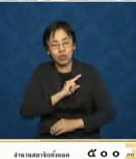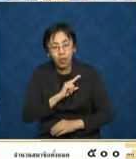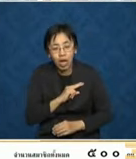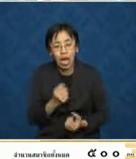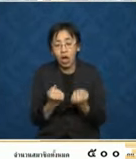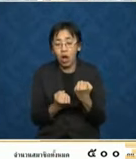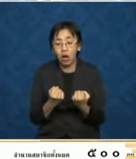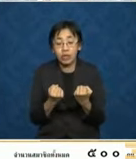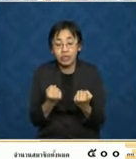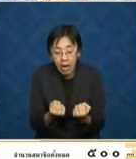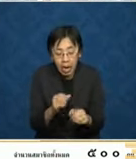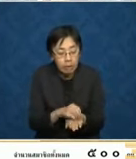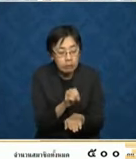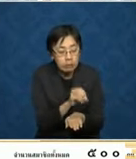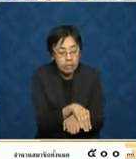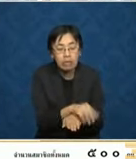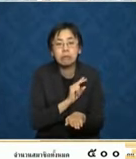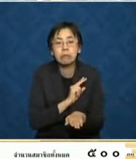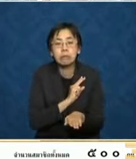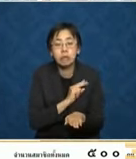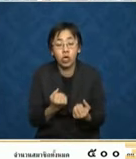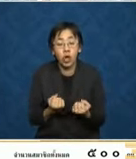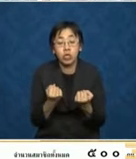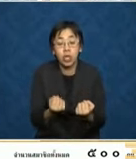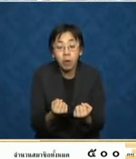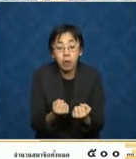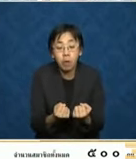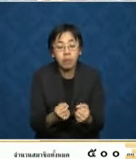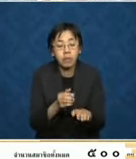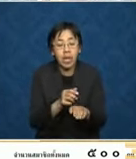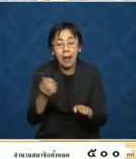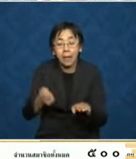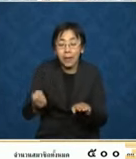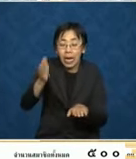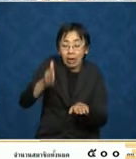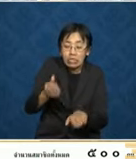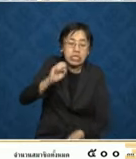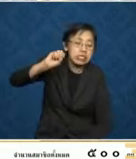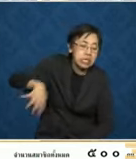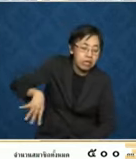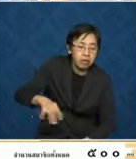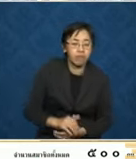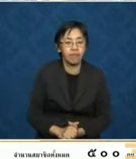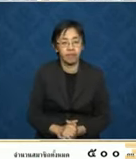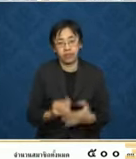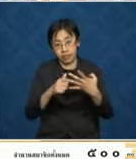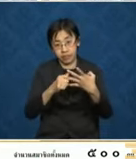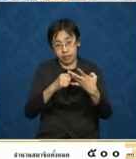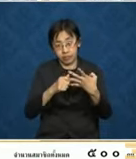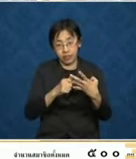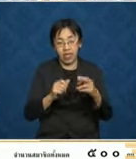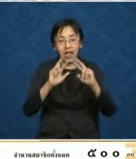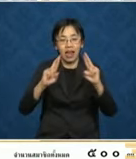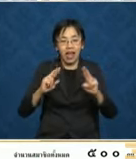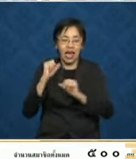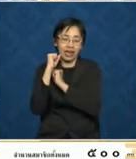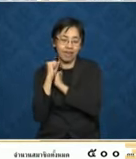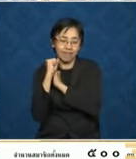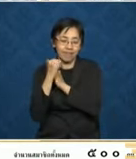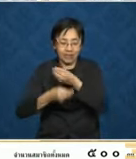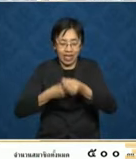ตัวเองจอดครับว่าง่ายๆคือจอดตรงไหนก็เขี้ยงทิ้งตรงนั้นครับ3ครับคือขยะจากร้านหาบเล่แผงล